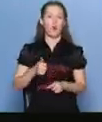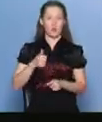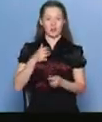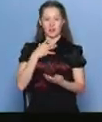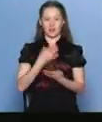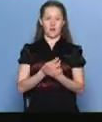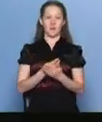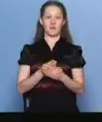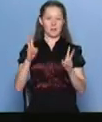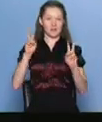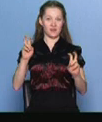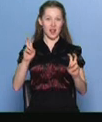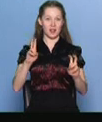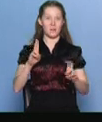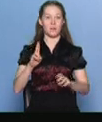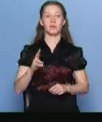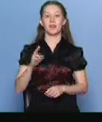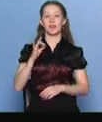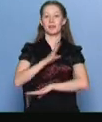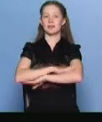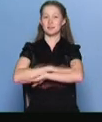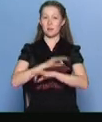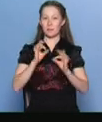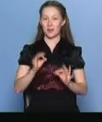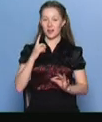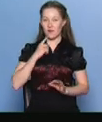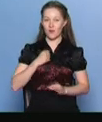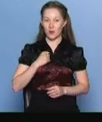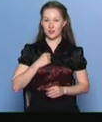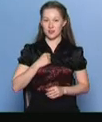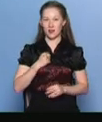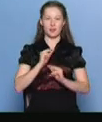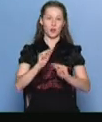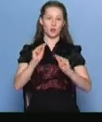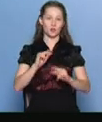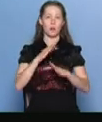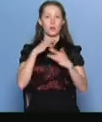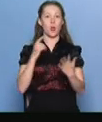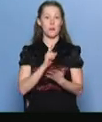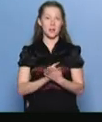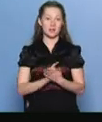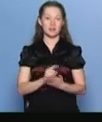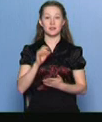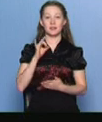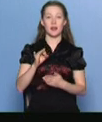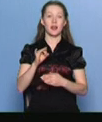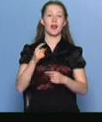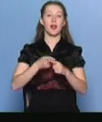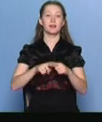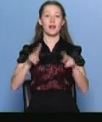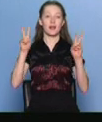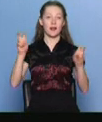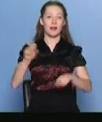этим, патриотизм и дисциплина воинская, она тоже много чему обязывает. В этом году воспитанники клуба «Граница» стали